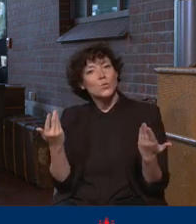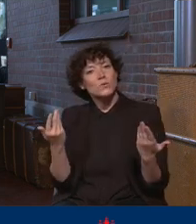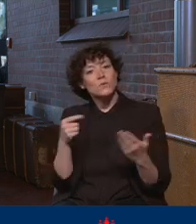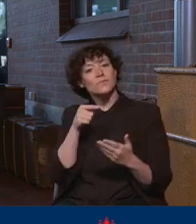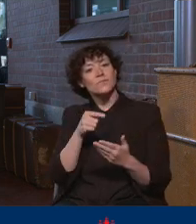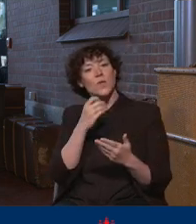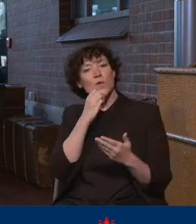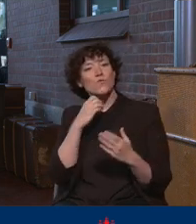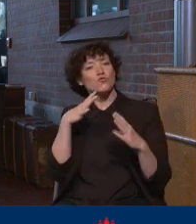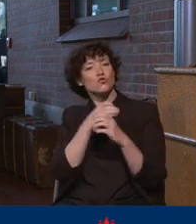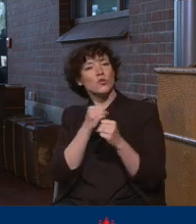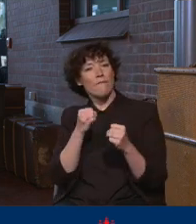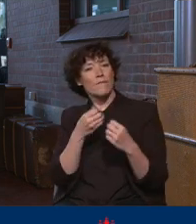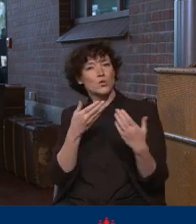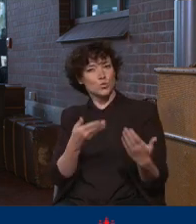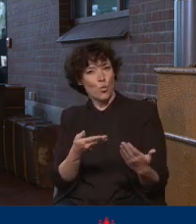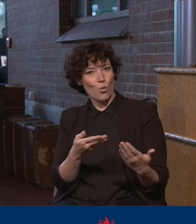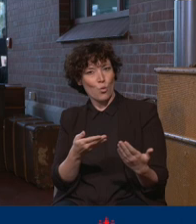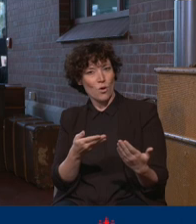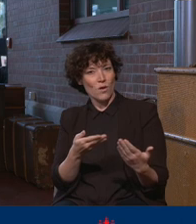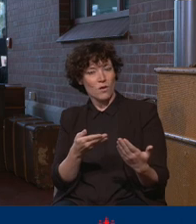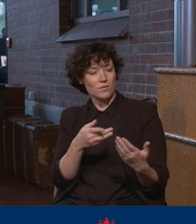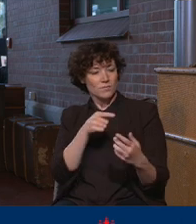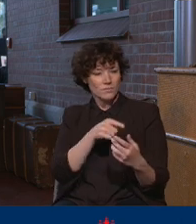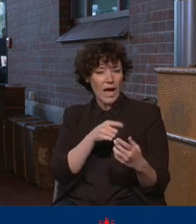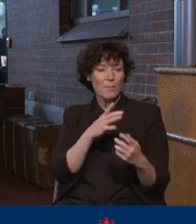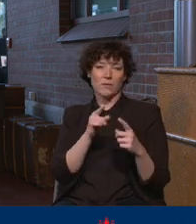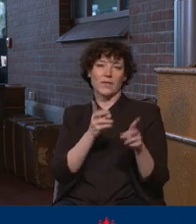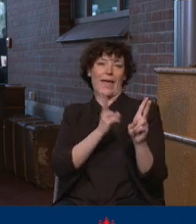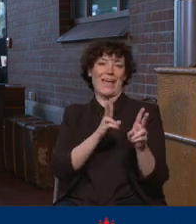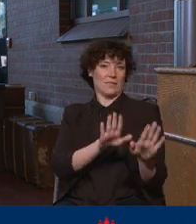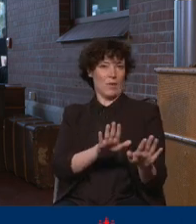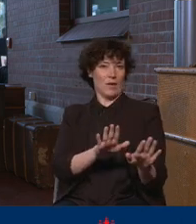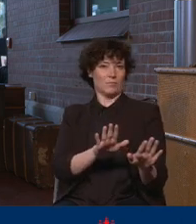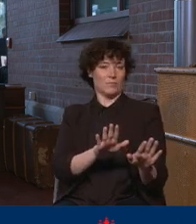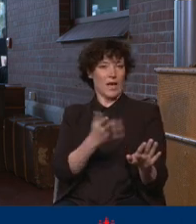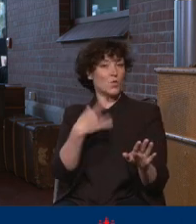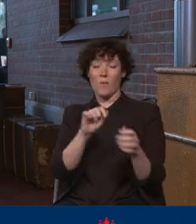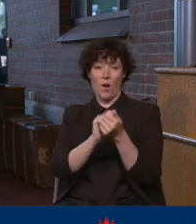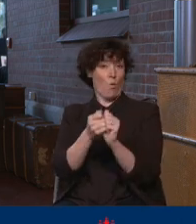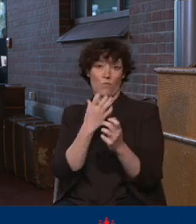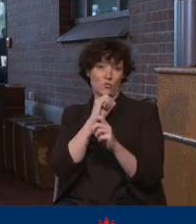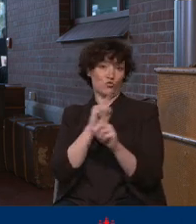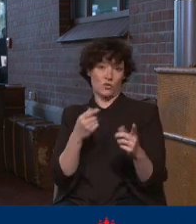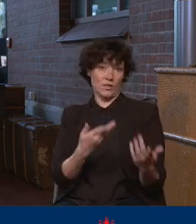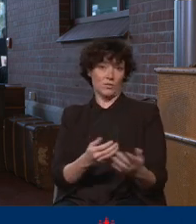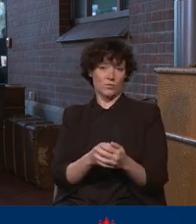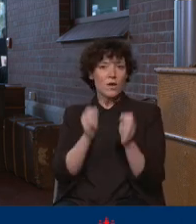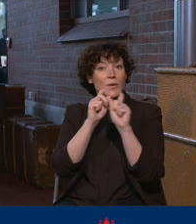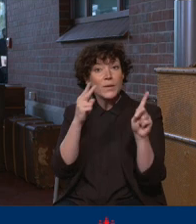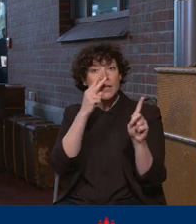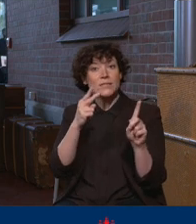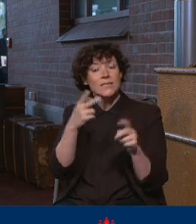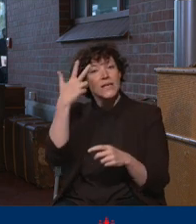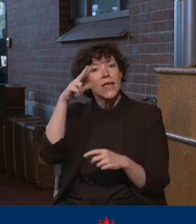erreichen kann dass hierbei und sonsten unverändert aussieht sie haben vielleicht gesehen die bilder die herr höhen gezeigt hat und auf der anderen